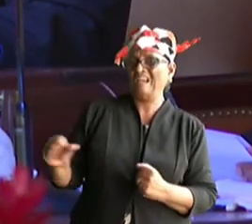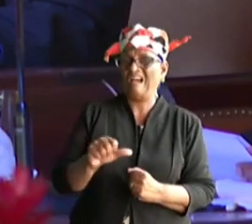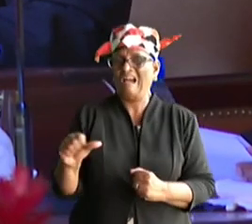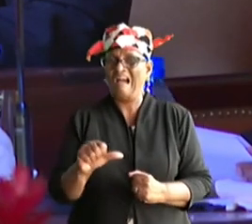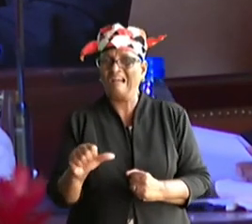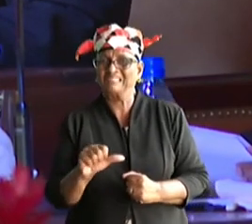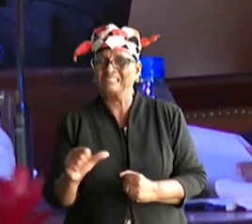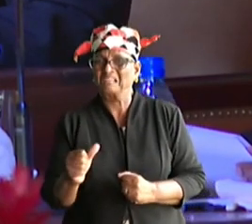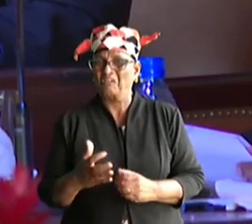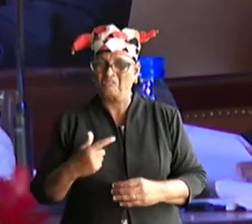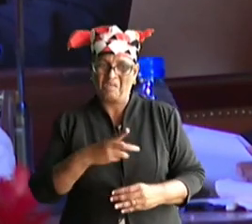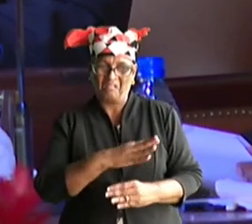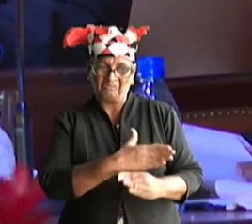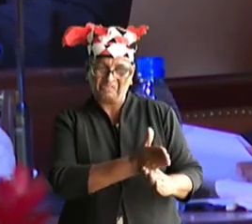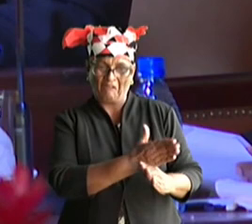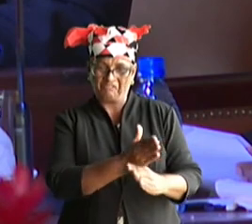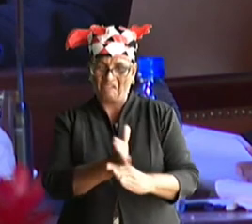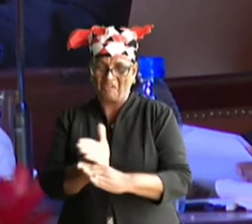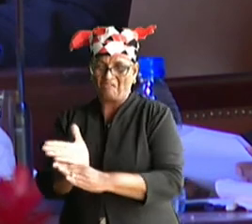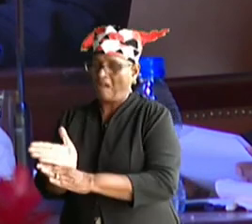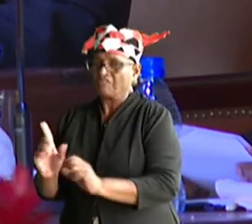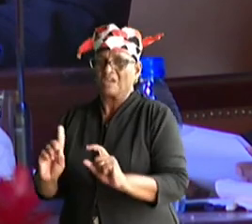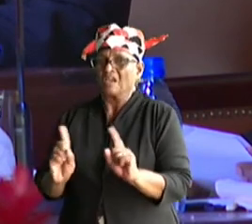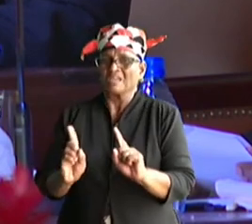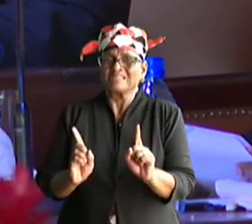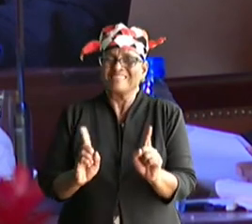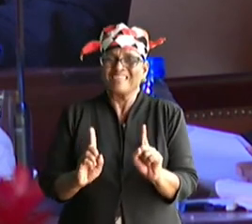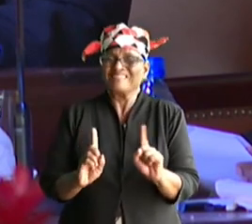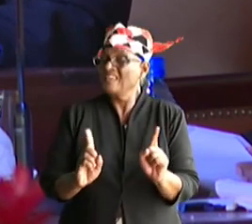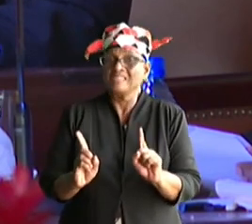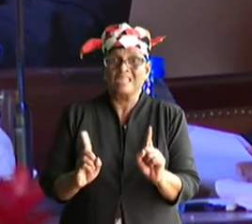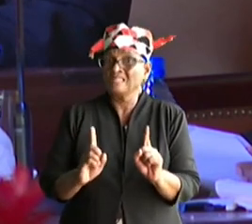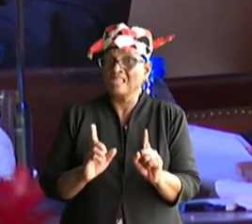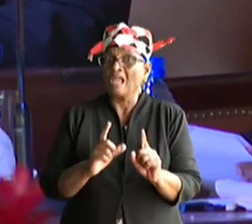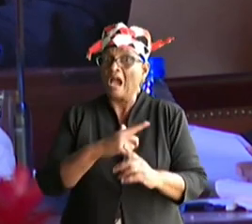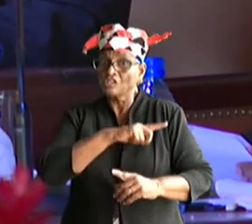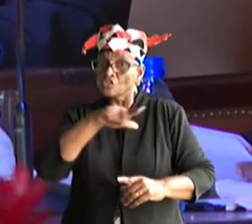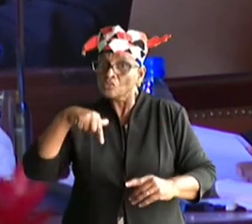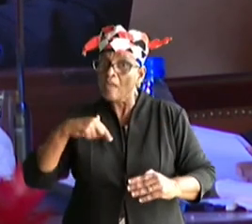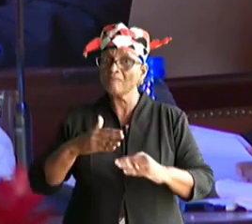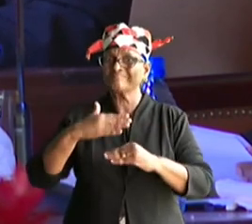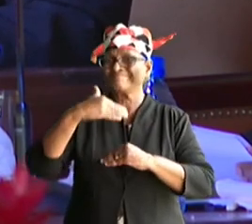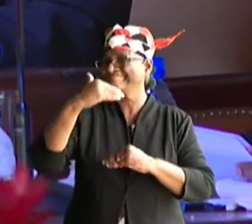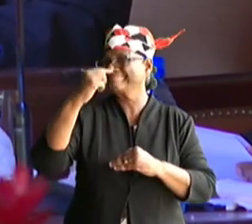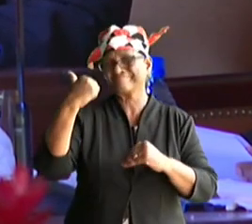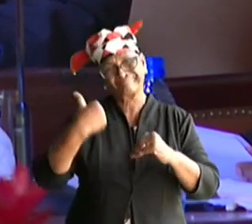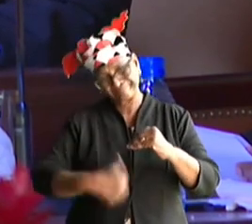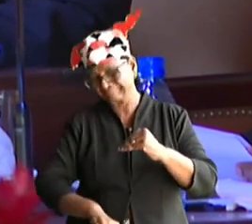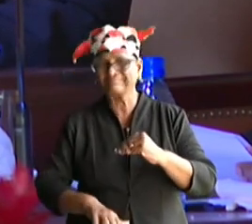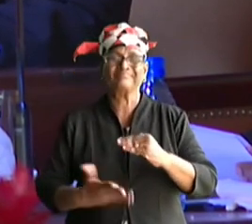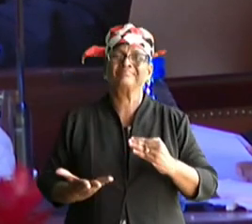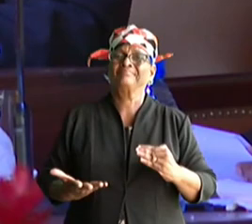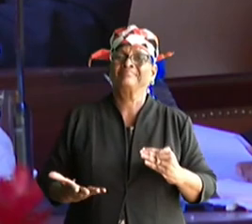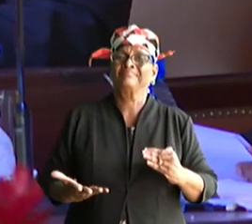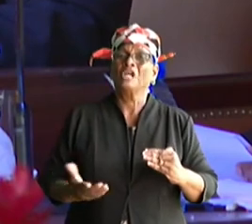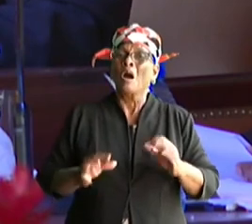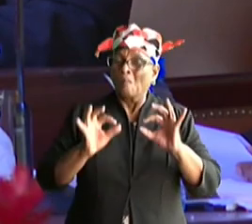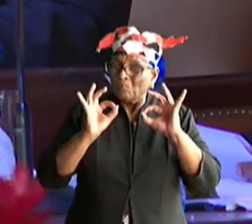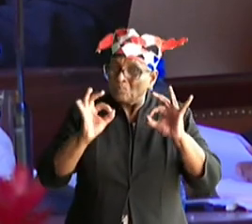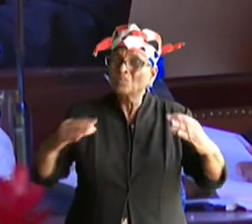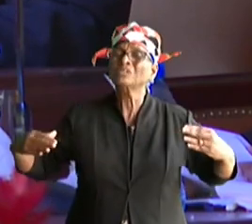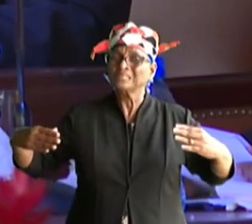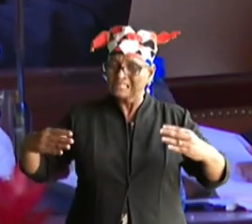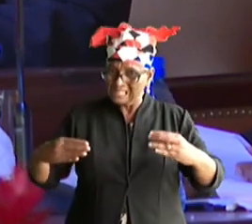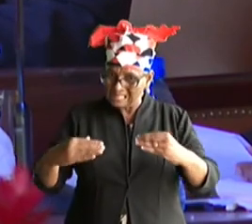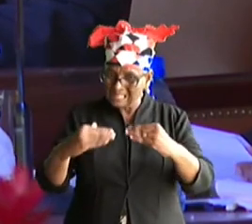plaatsmaken voor verdeeldheid. Want die zal ons verder van onze ingeslagen pad afbrengen. De juiste